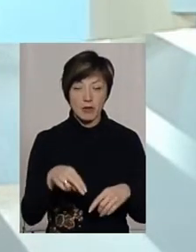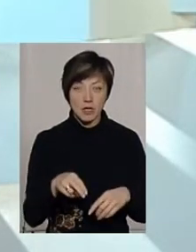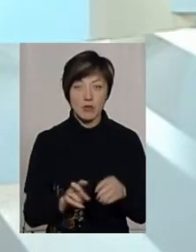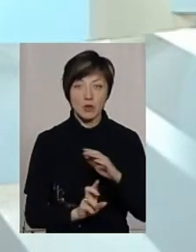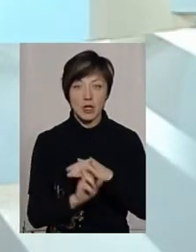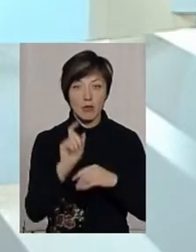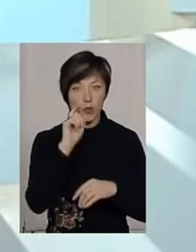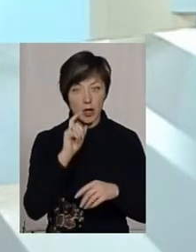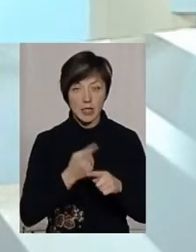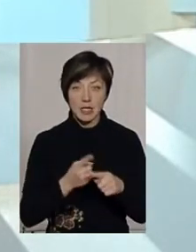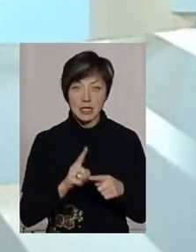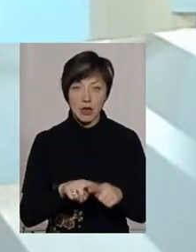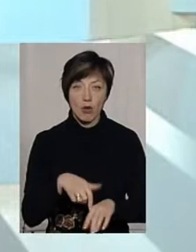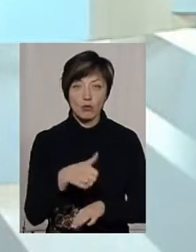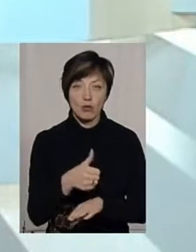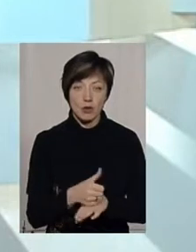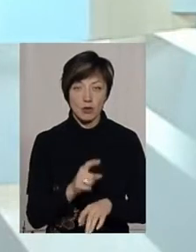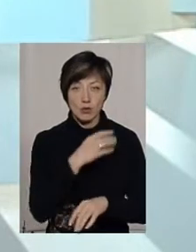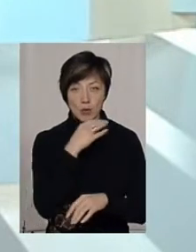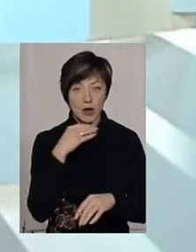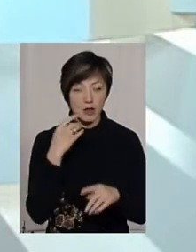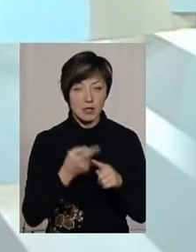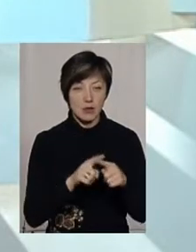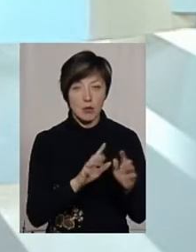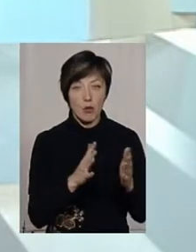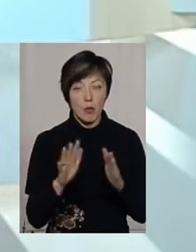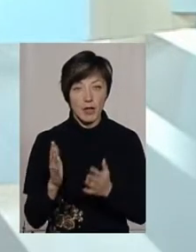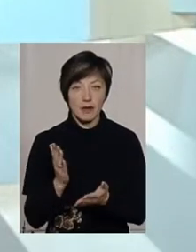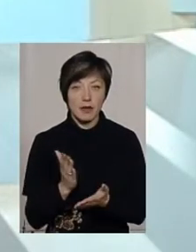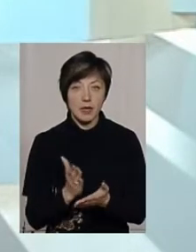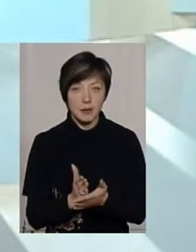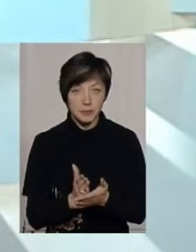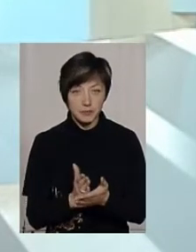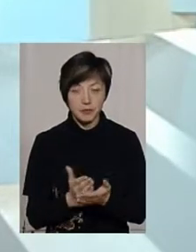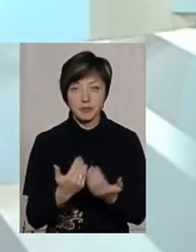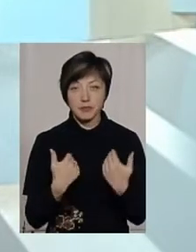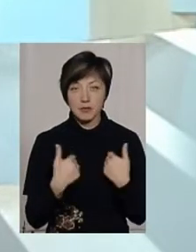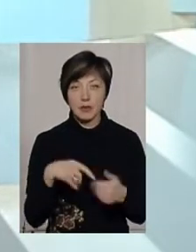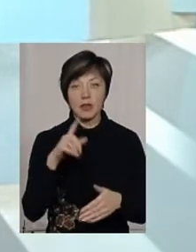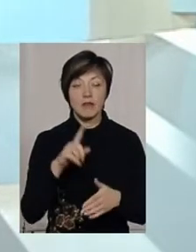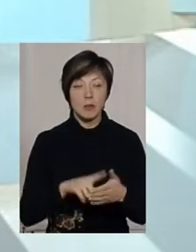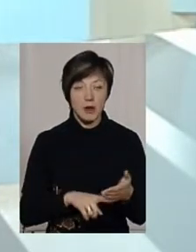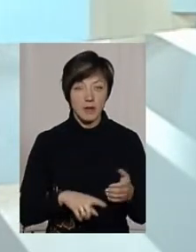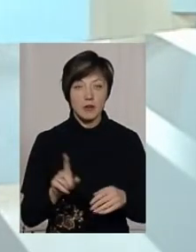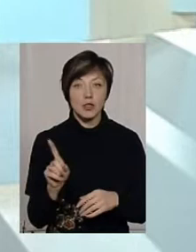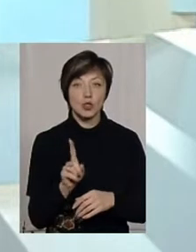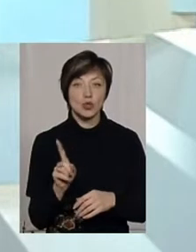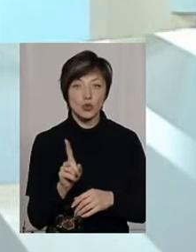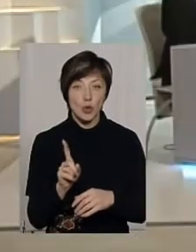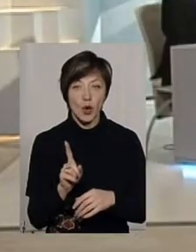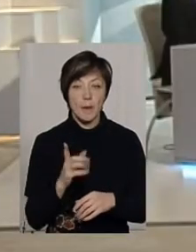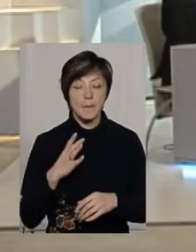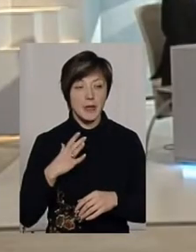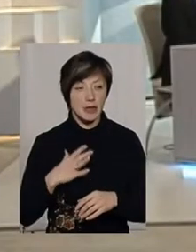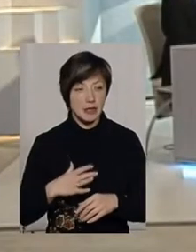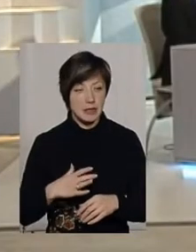церкву України. Це основне, дуже багато цього моментів є. Я впевнений, що